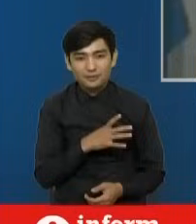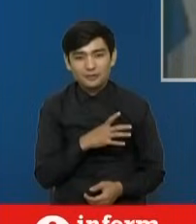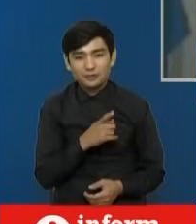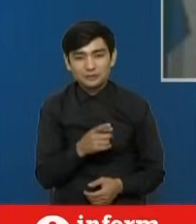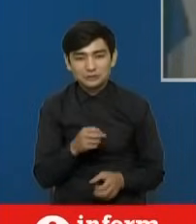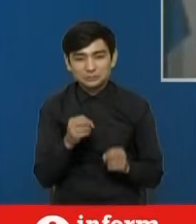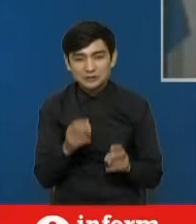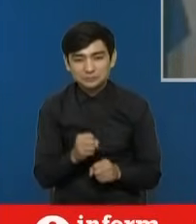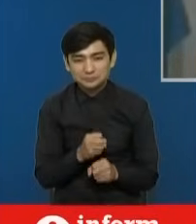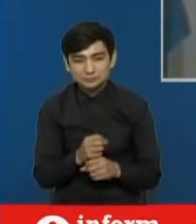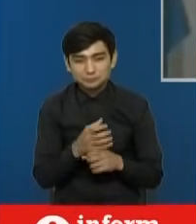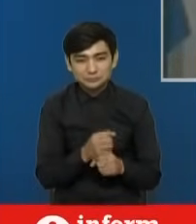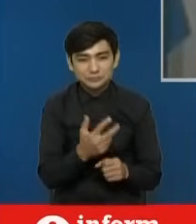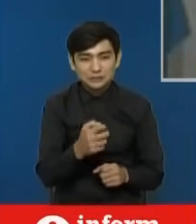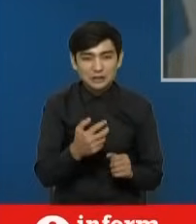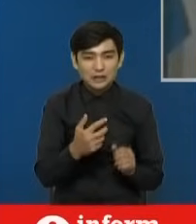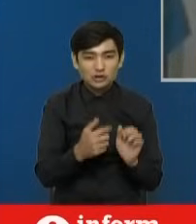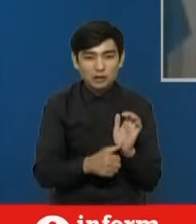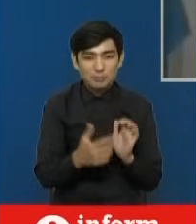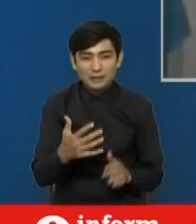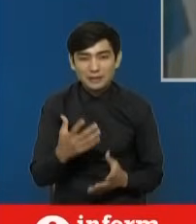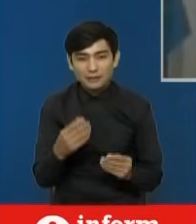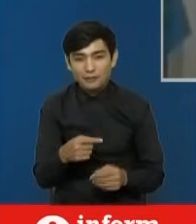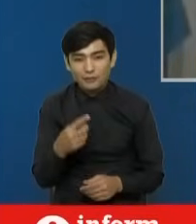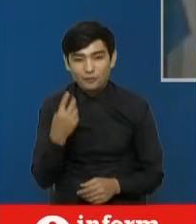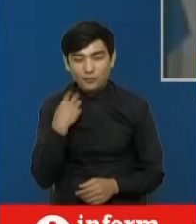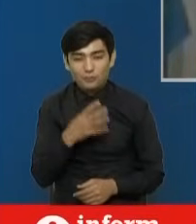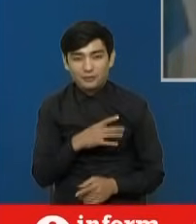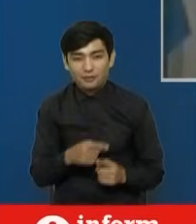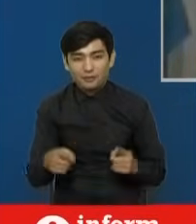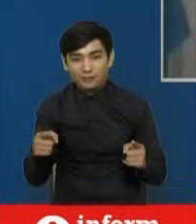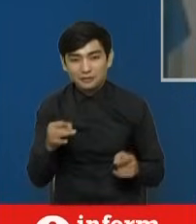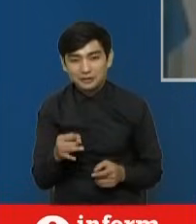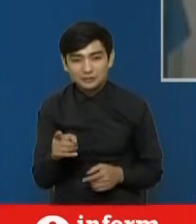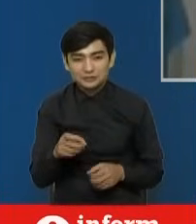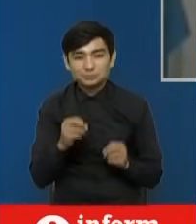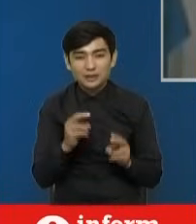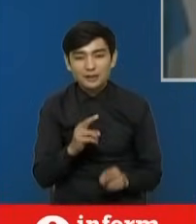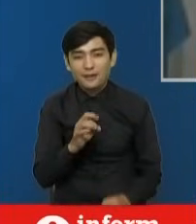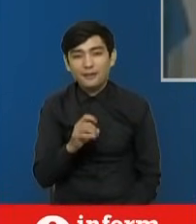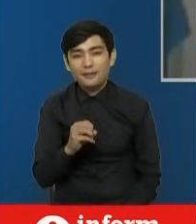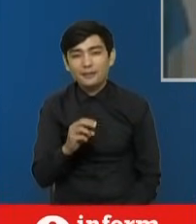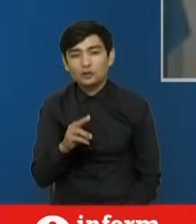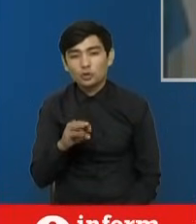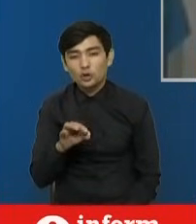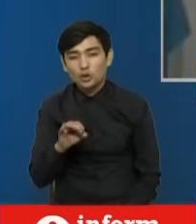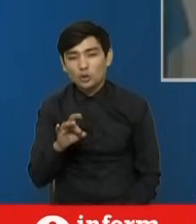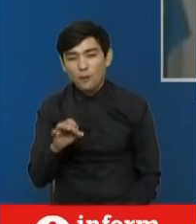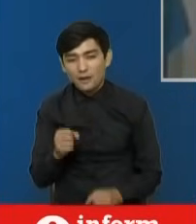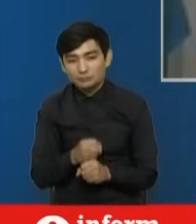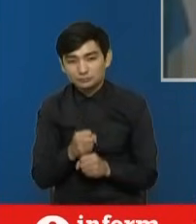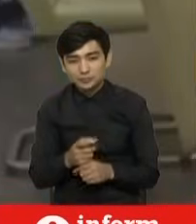есть если было 365, он проходил, то в связи с корректировкой там делается откат и дни